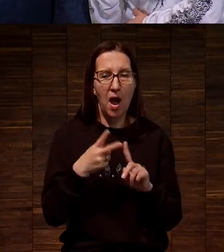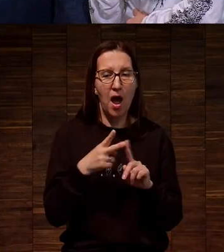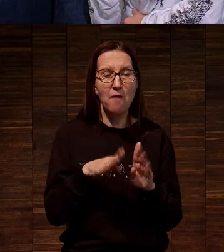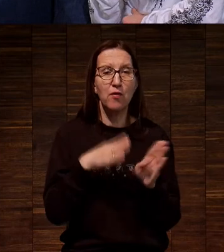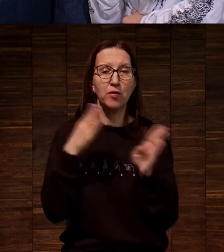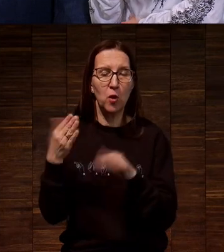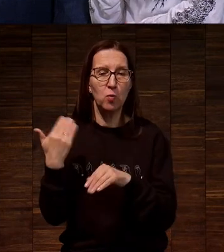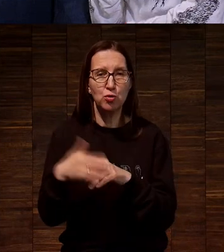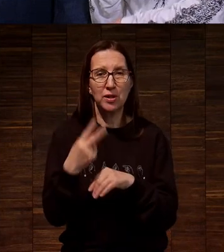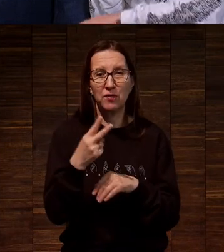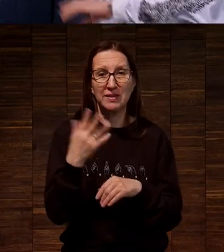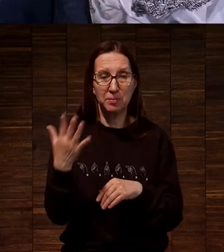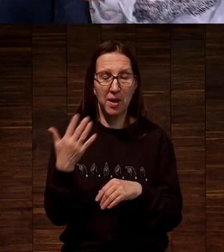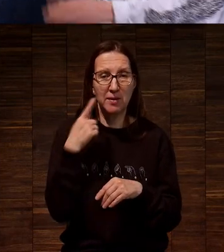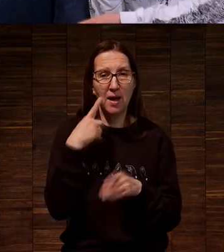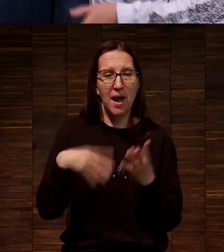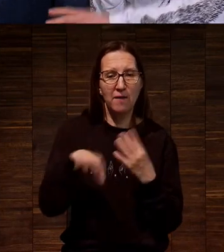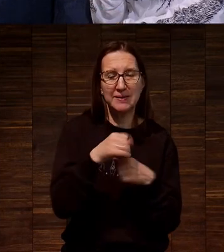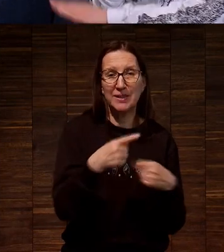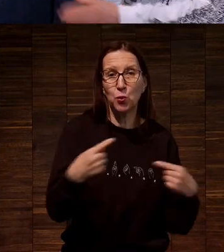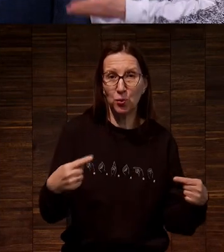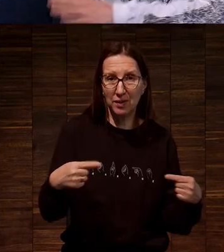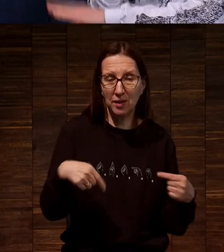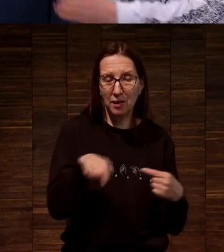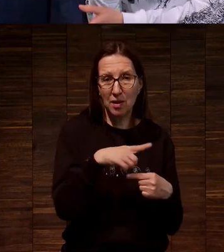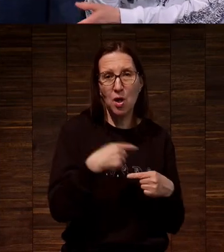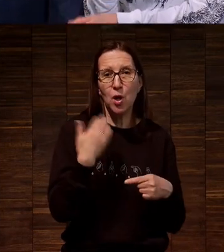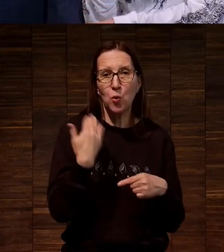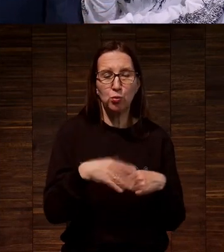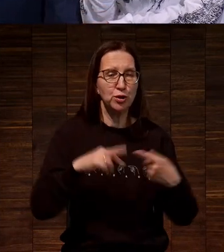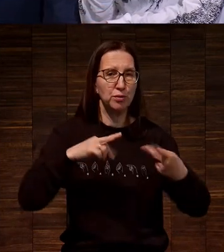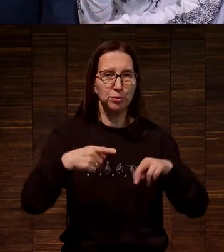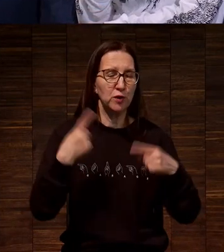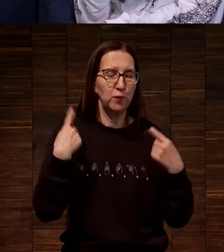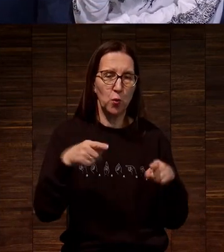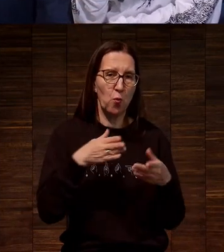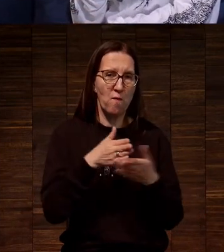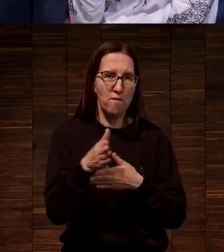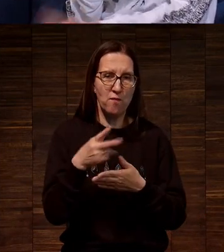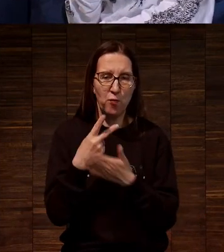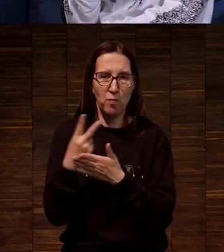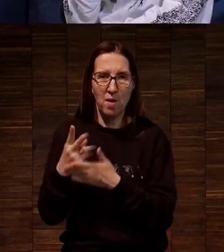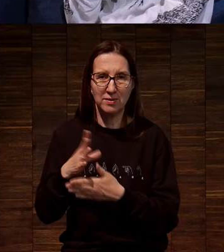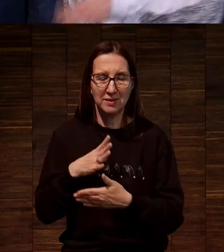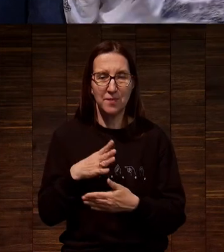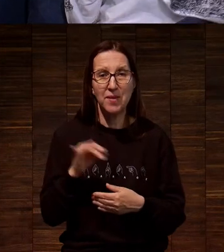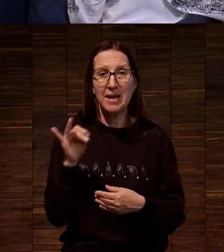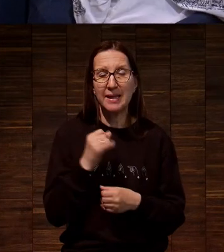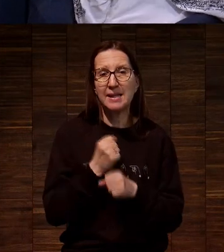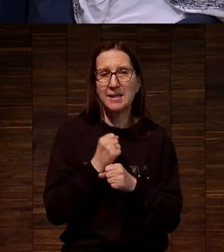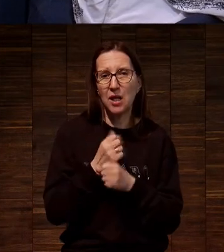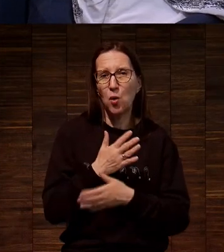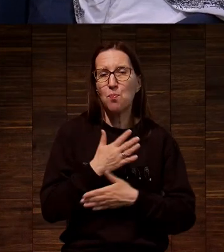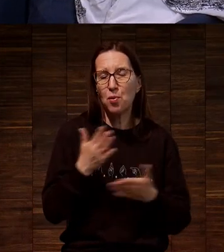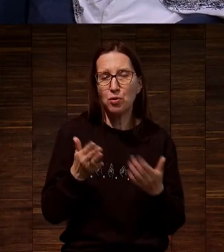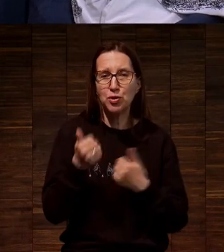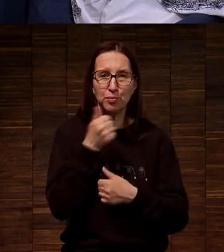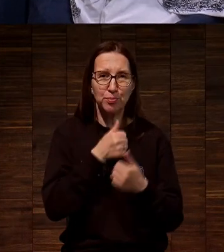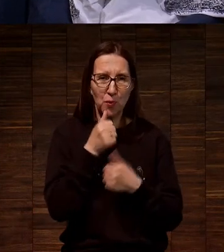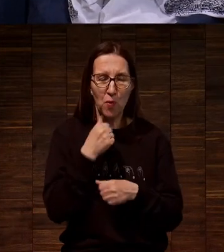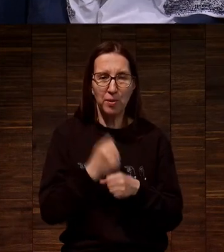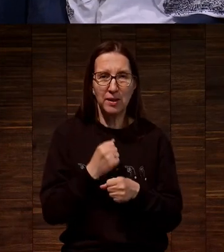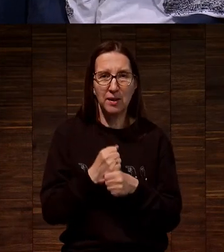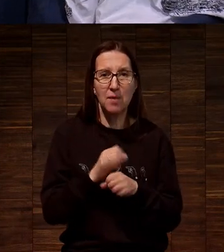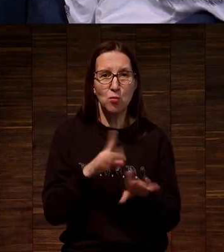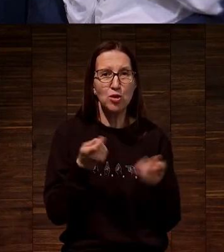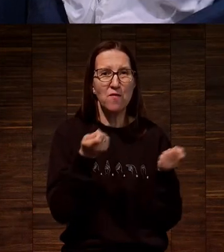25, вот, а все остальные выходили в другом формате в проект. Давай. Да, делали больше проб. Можно хорошо,